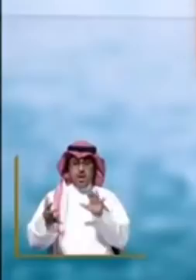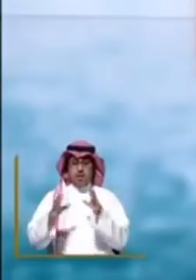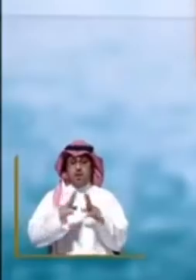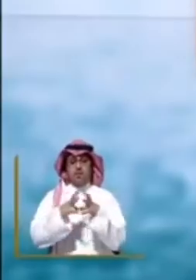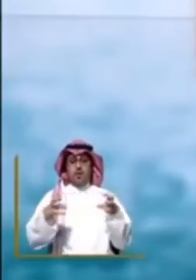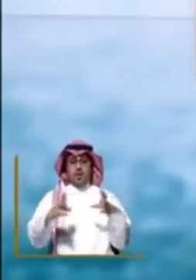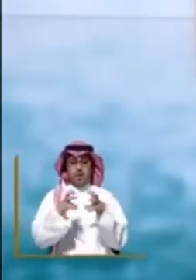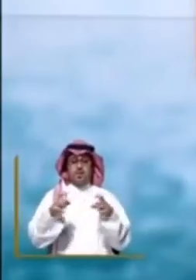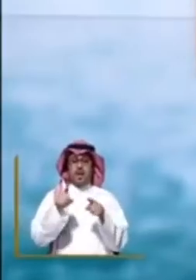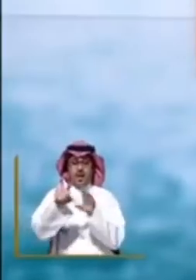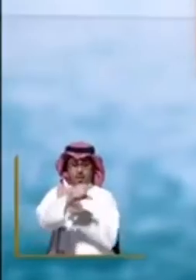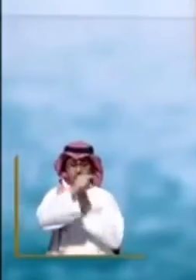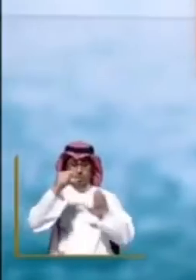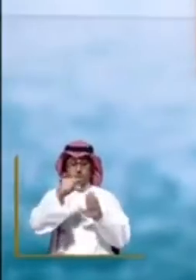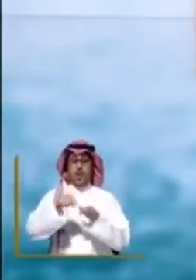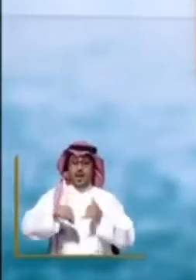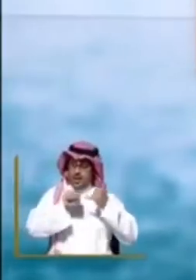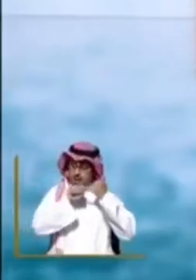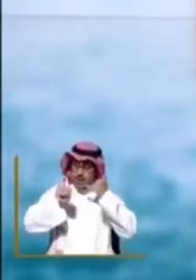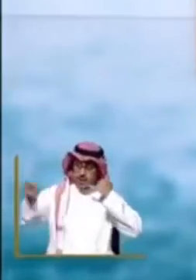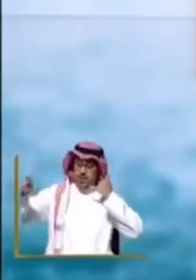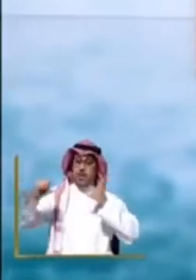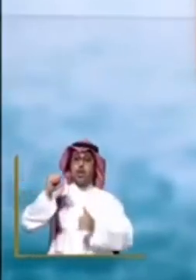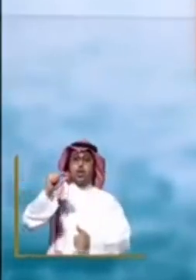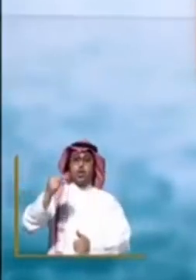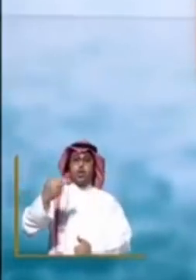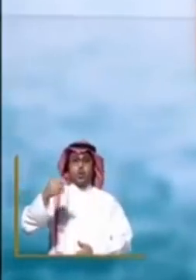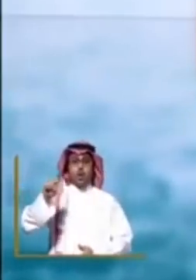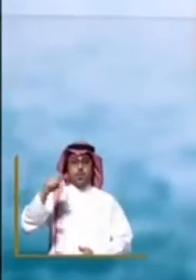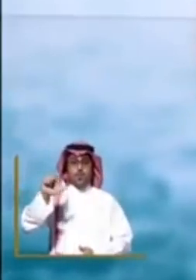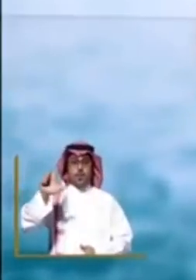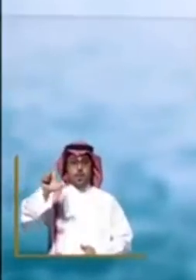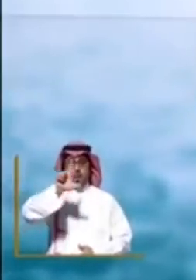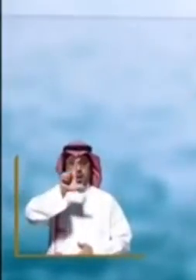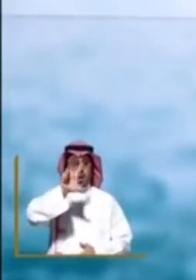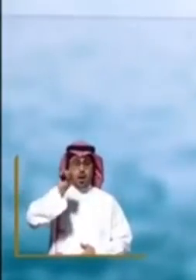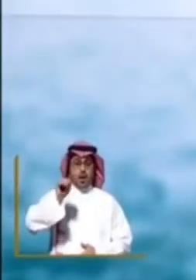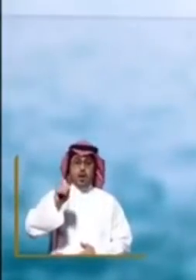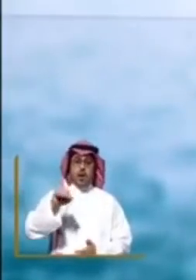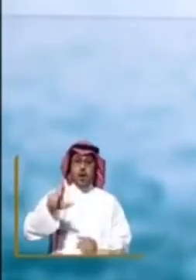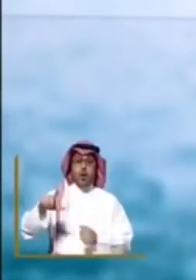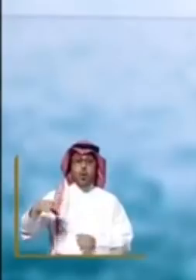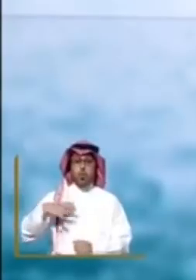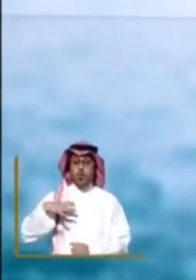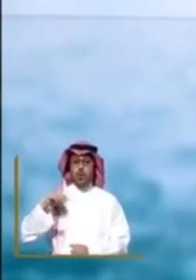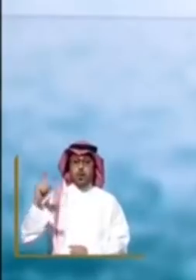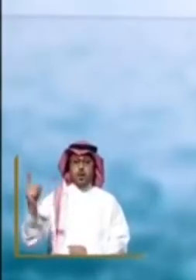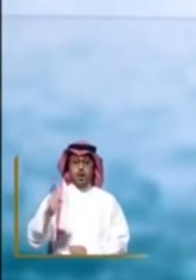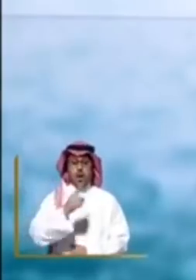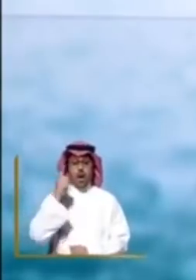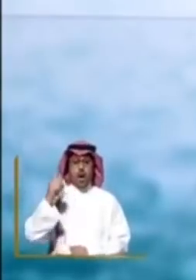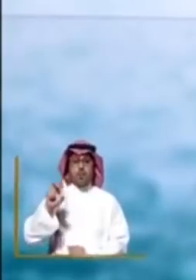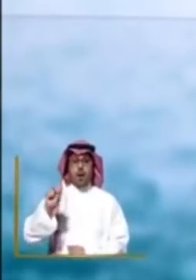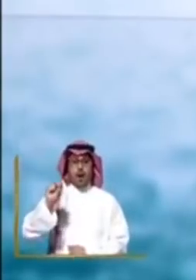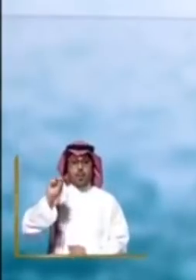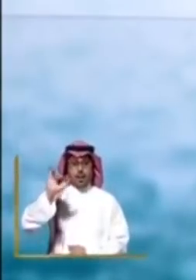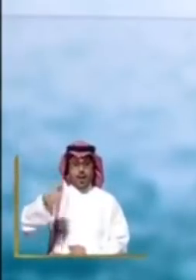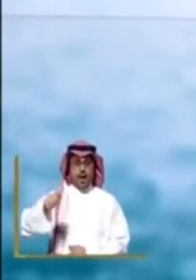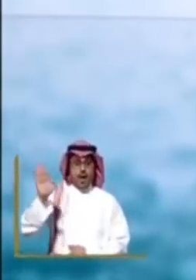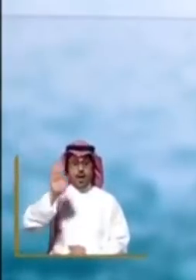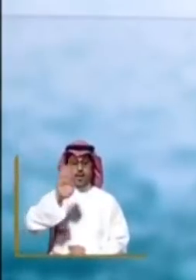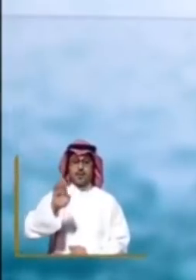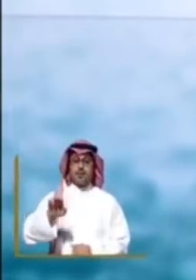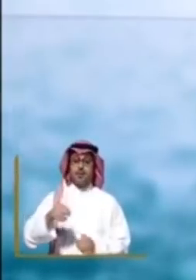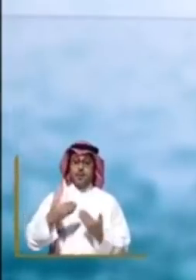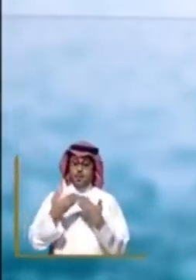وللحديث أكثر حول هذا الموضوع معنا عبر الهاتف الدكتور عبد الله السعدوي مدير عام الإدارة العامة للقياس والاختبارات. بداية